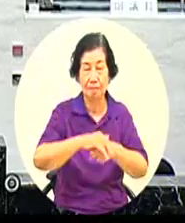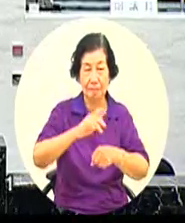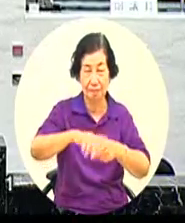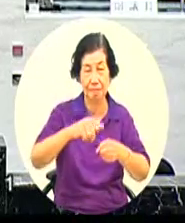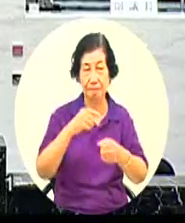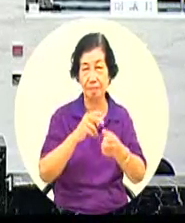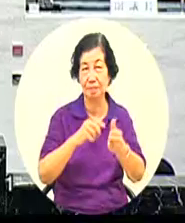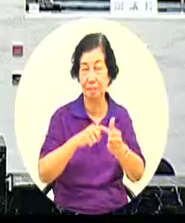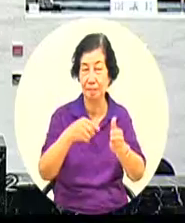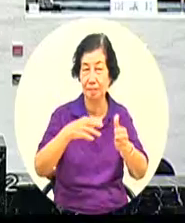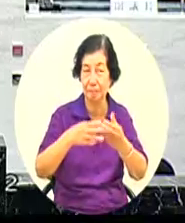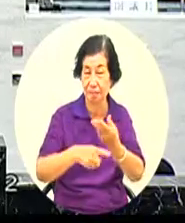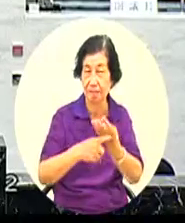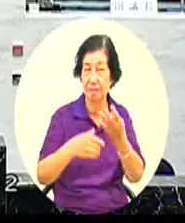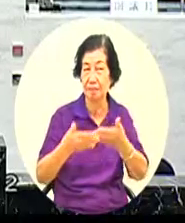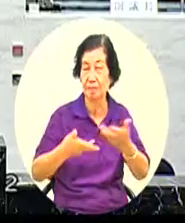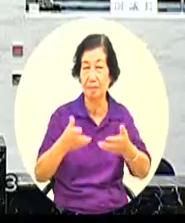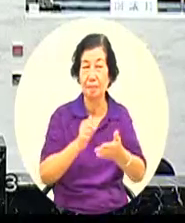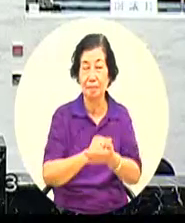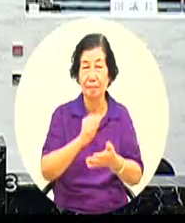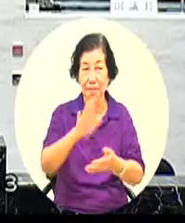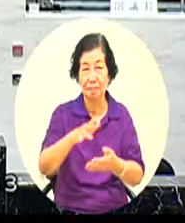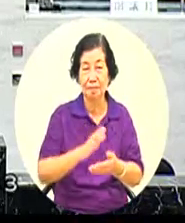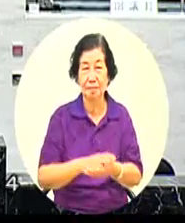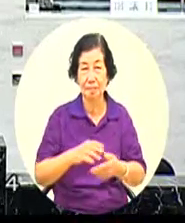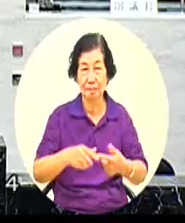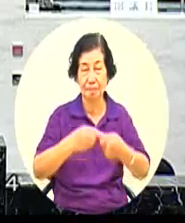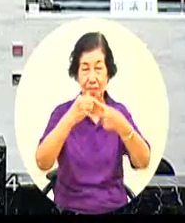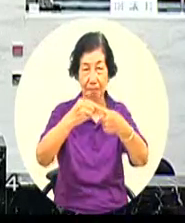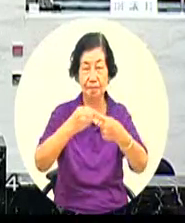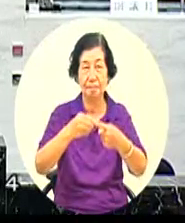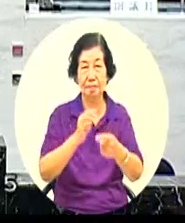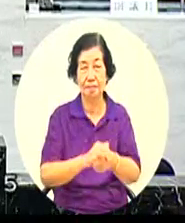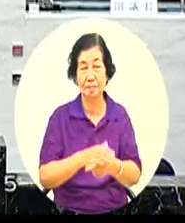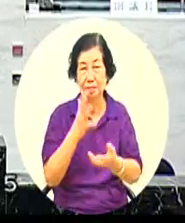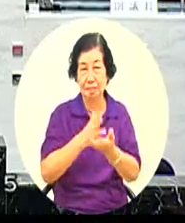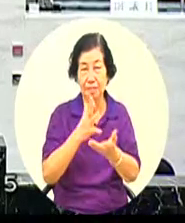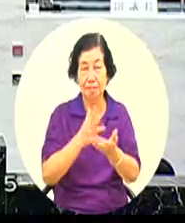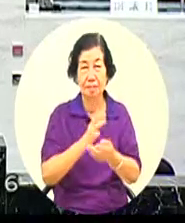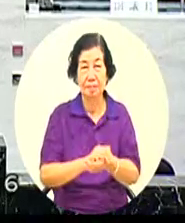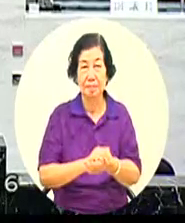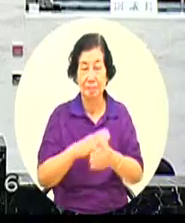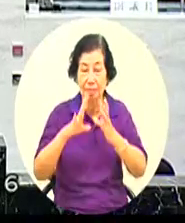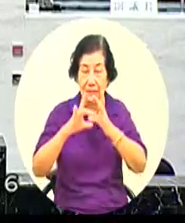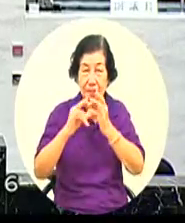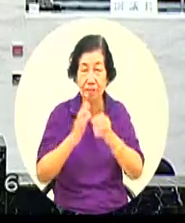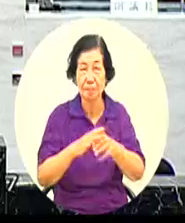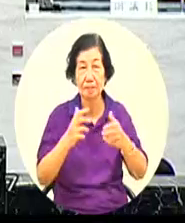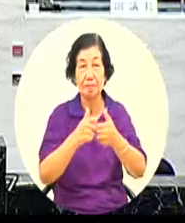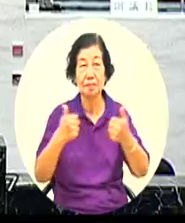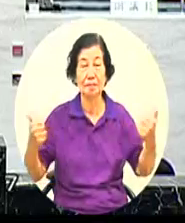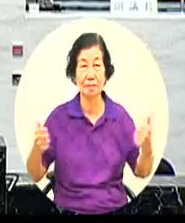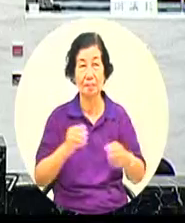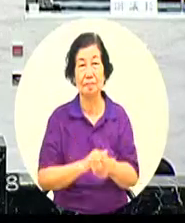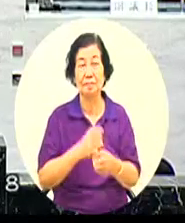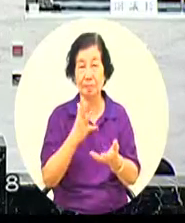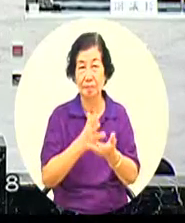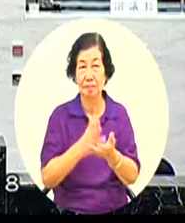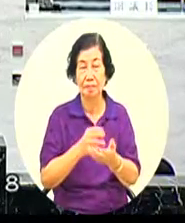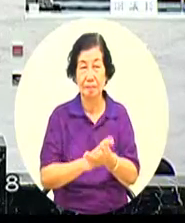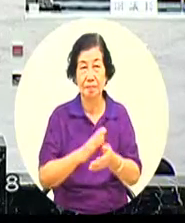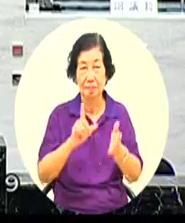质询，现在请第一位发言，萧永达议员发言，时